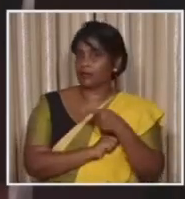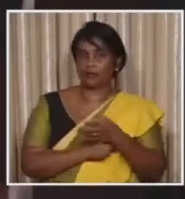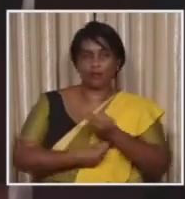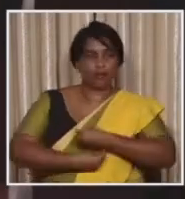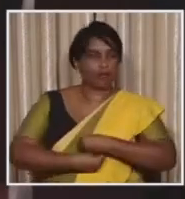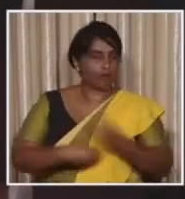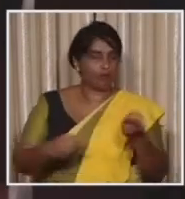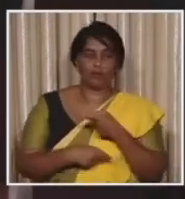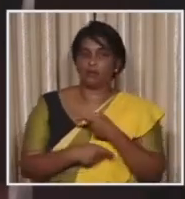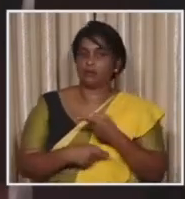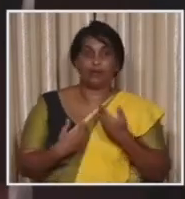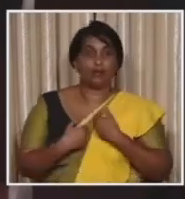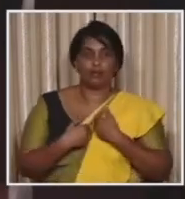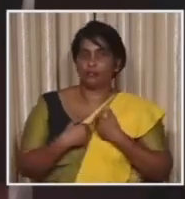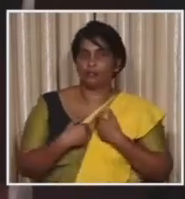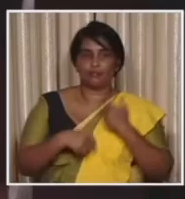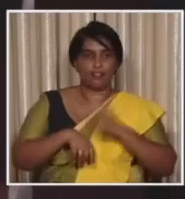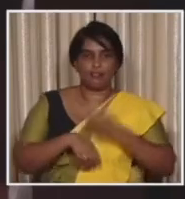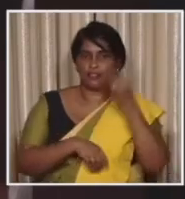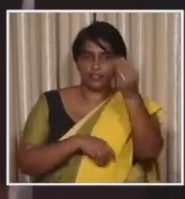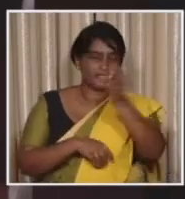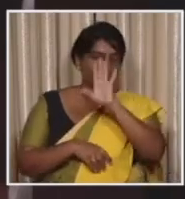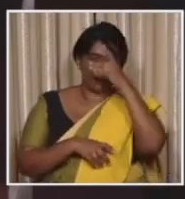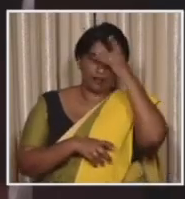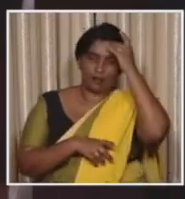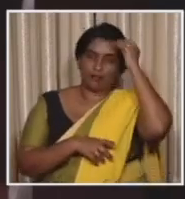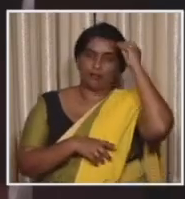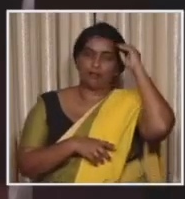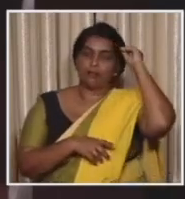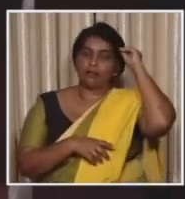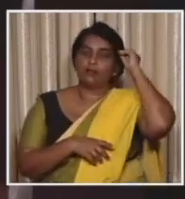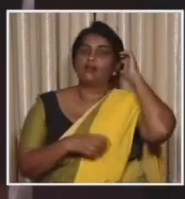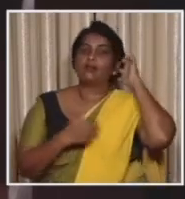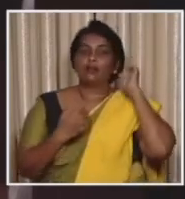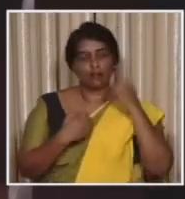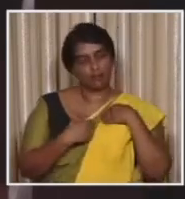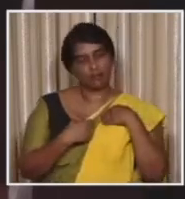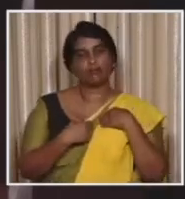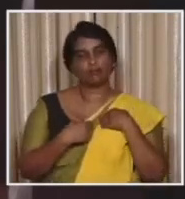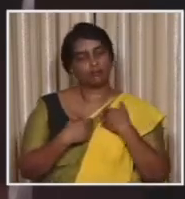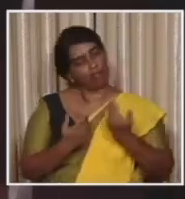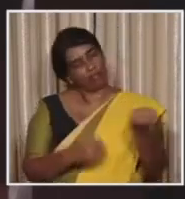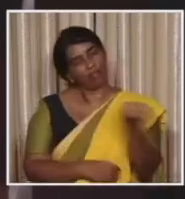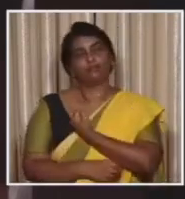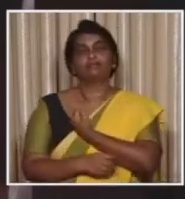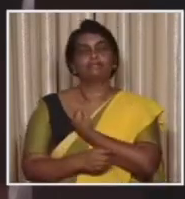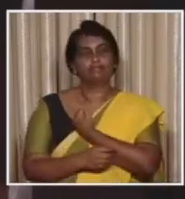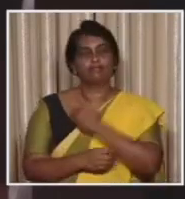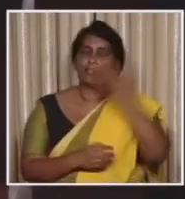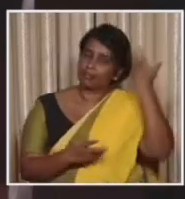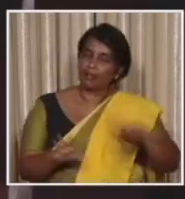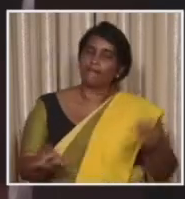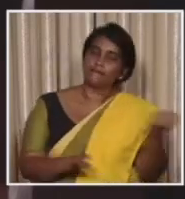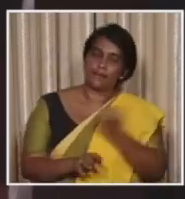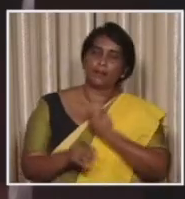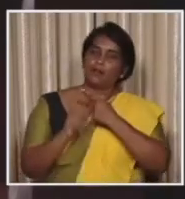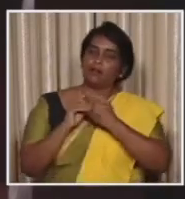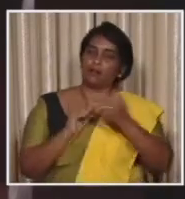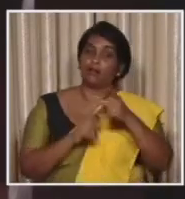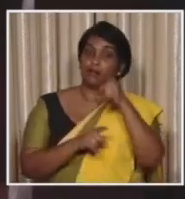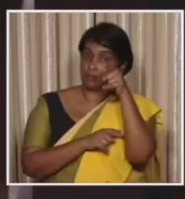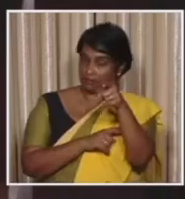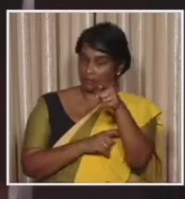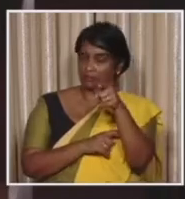විනාශ කරන්නට අපි එක එක හටි ඉඳ තියන්නේ නැහැ. අපි ඒක වෙනුවෙන් අපි ජීවිත උනත් පරිත්‍යාග කරනවා. ඒ නිසා